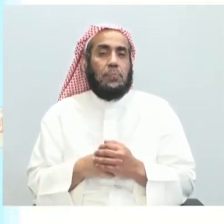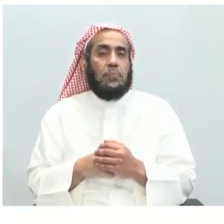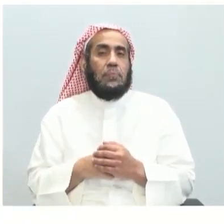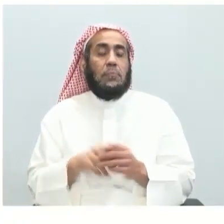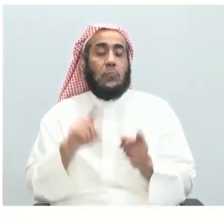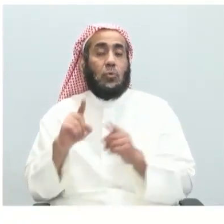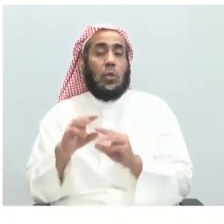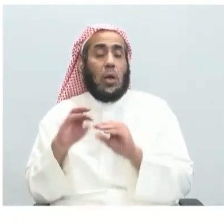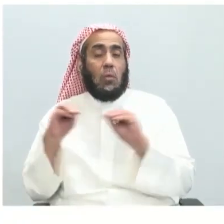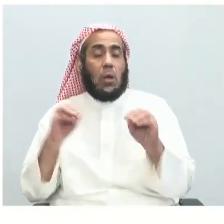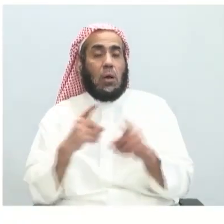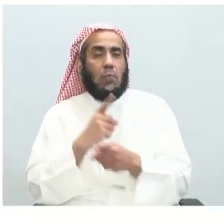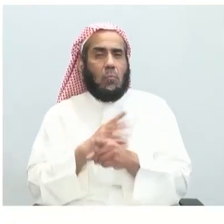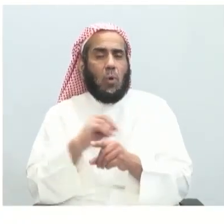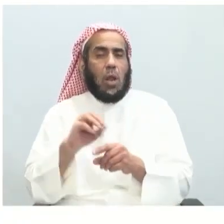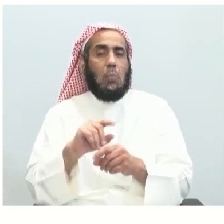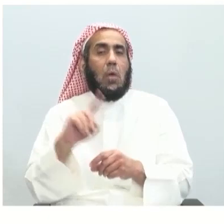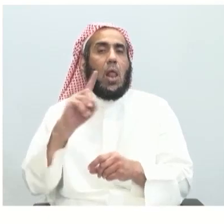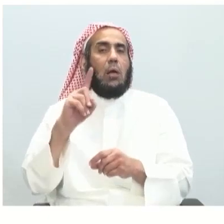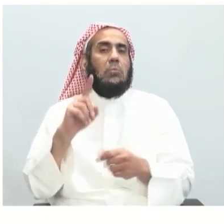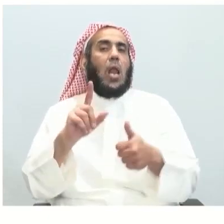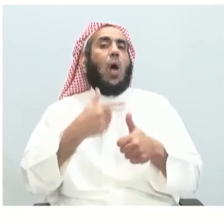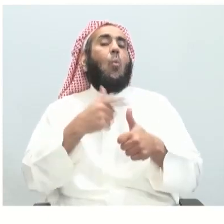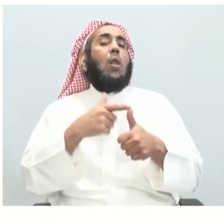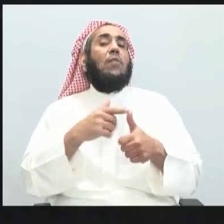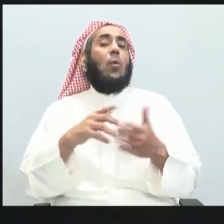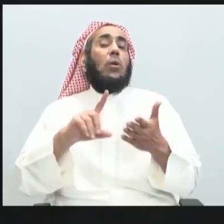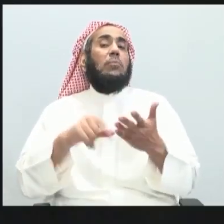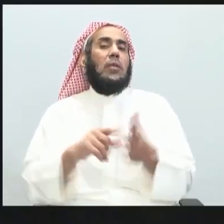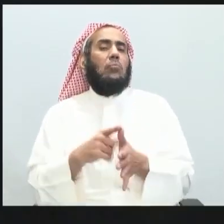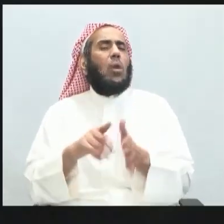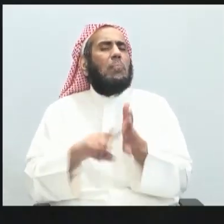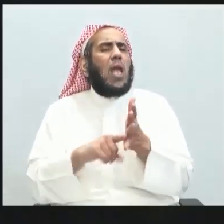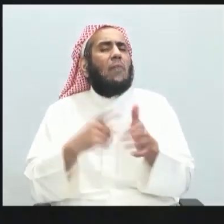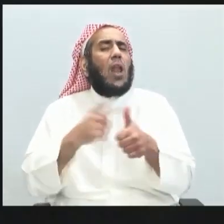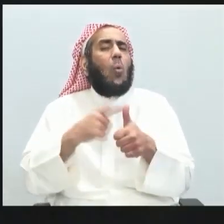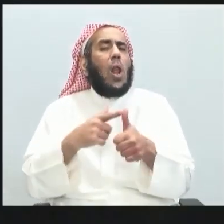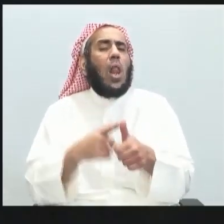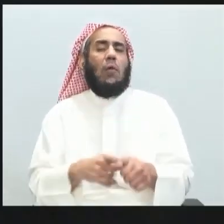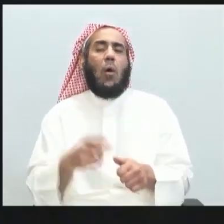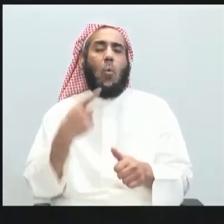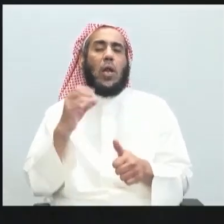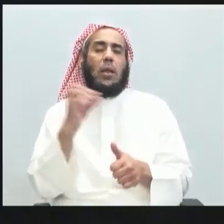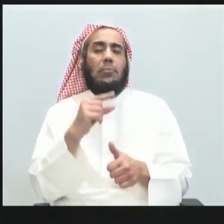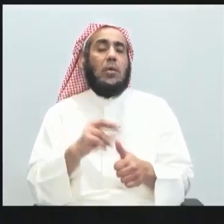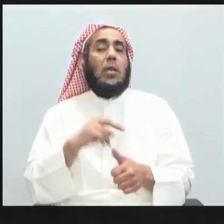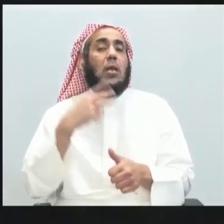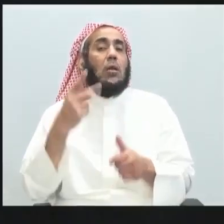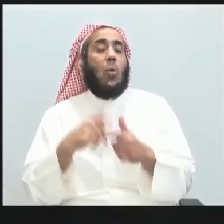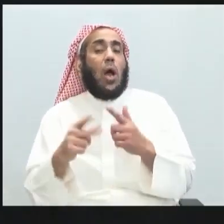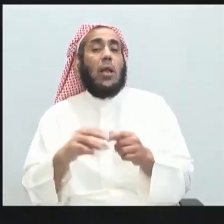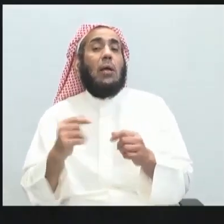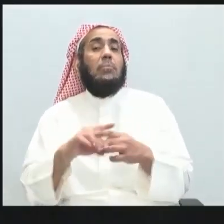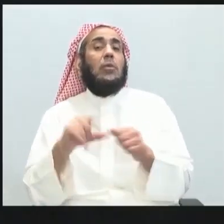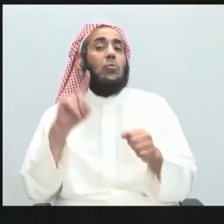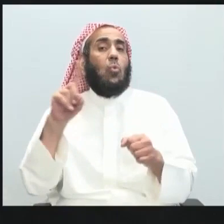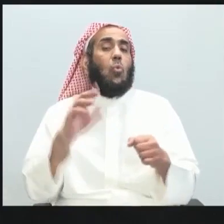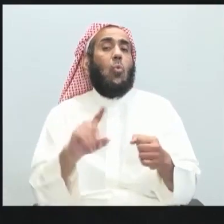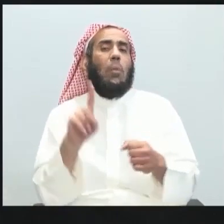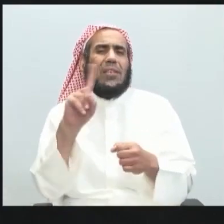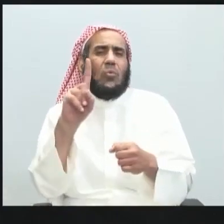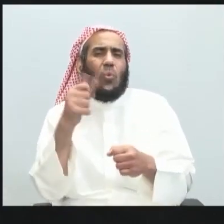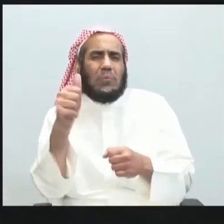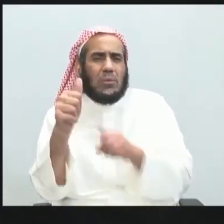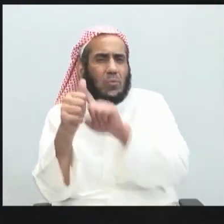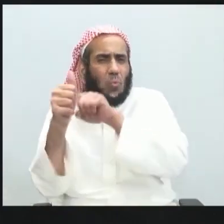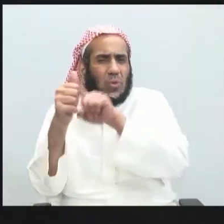هنا لو ذكرنا في الهمزه الابتدائيه الهمزه الابتدائيه الهمزه في اول الكلمه نوعان هي همزه وصل وهمزه